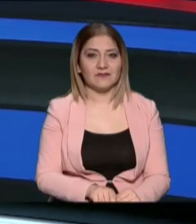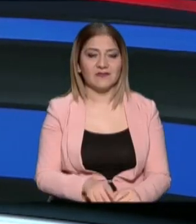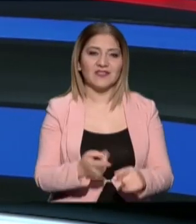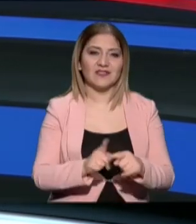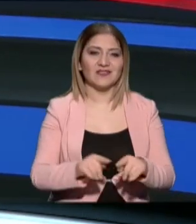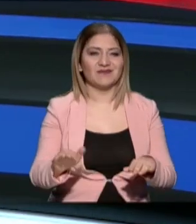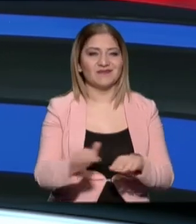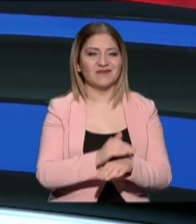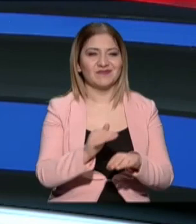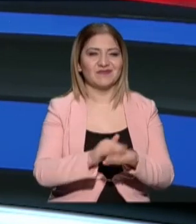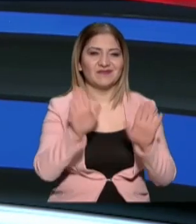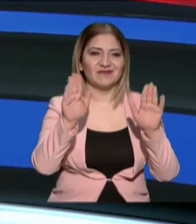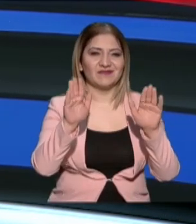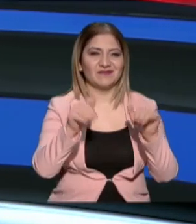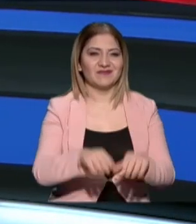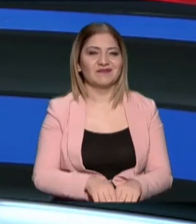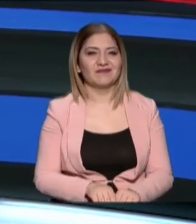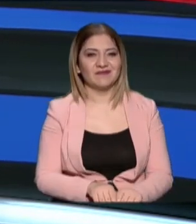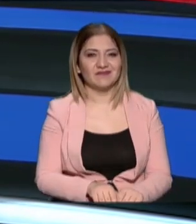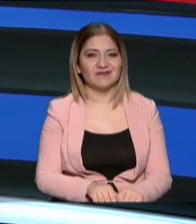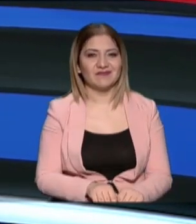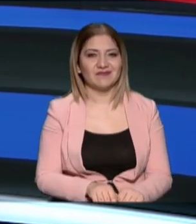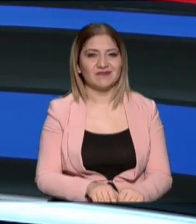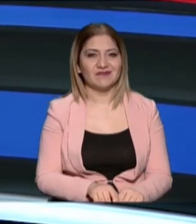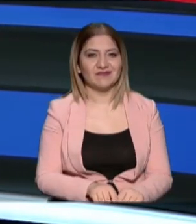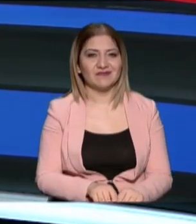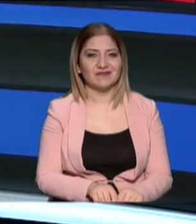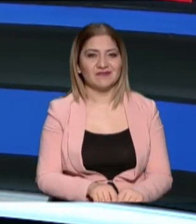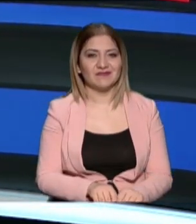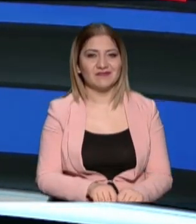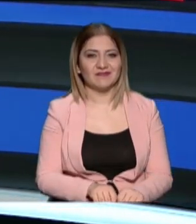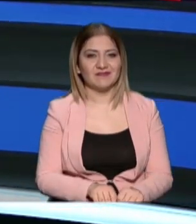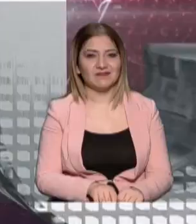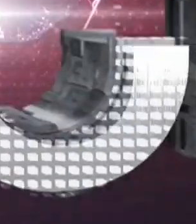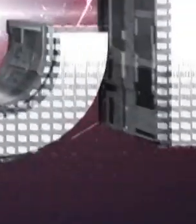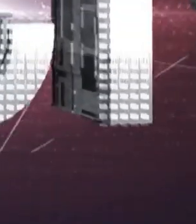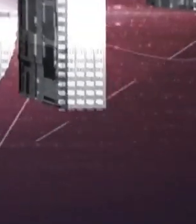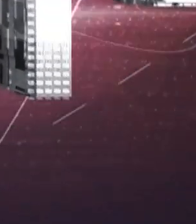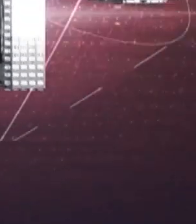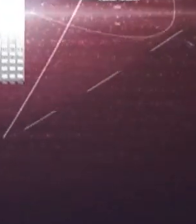Այսքան այս թողարկման համար կհանդիպենք լուրերի գլխավոր թողարկման ժամին 21:00-ին մինչ այդ ժամը։